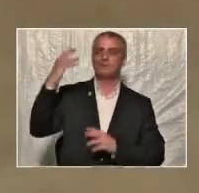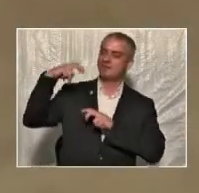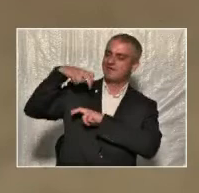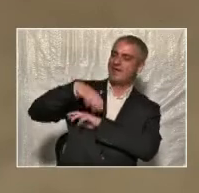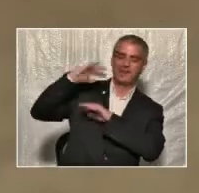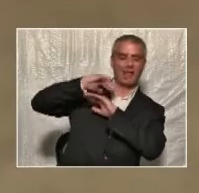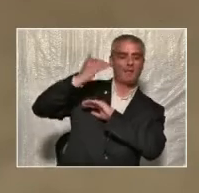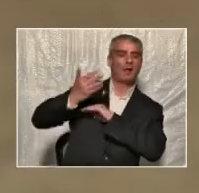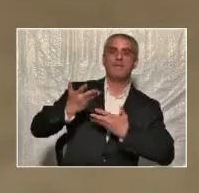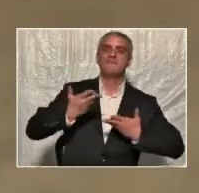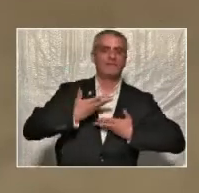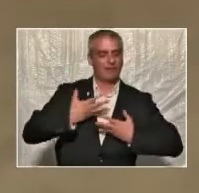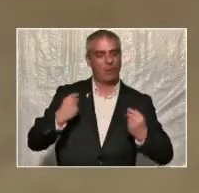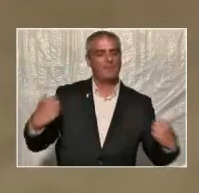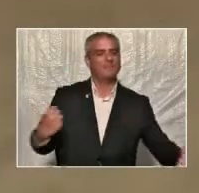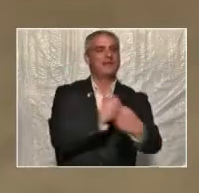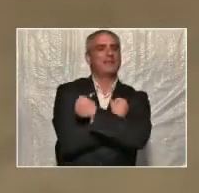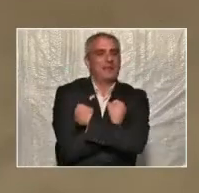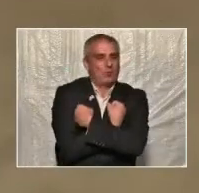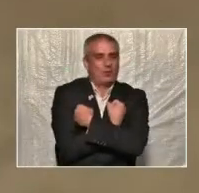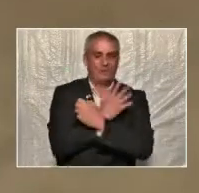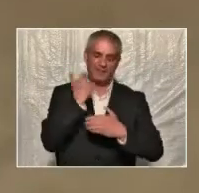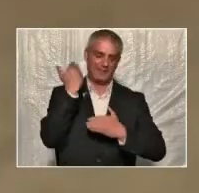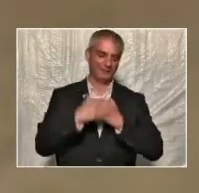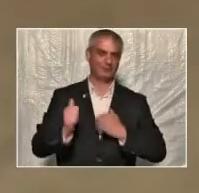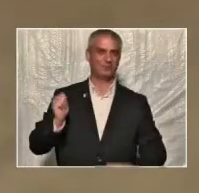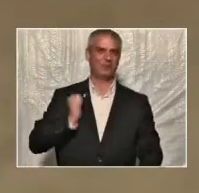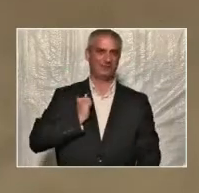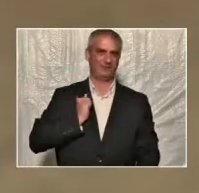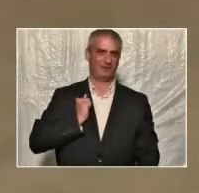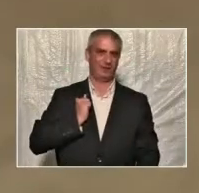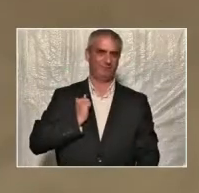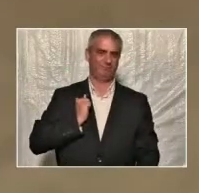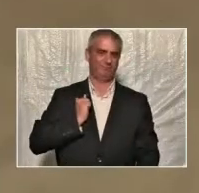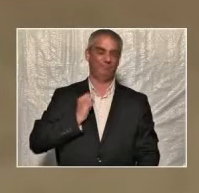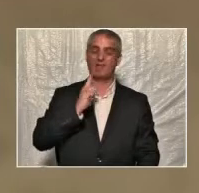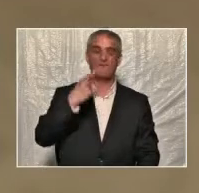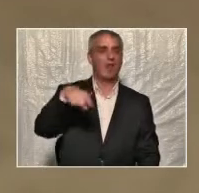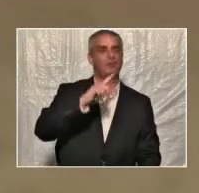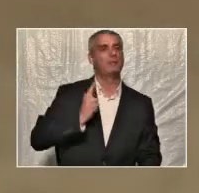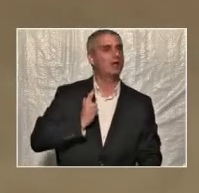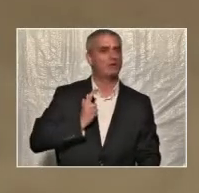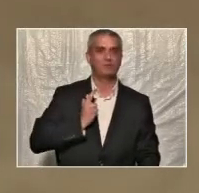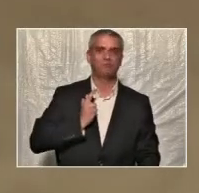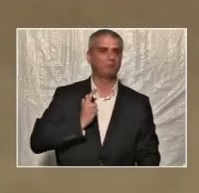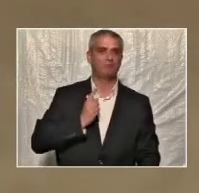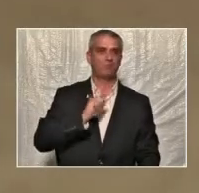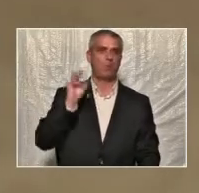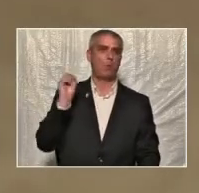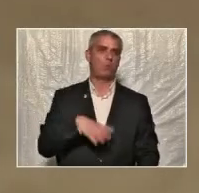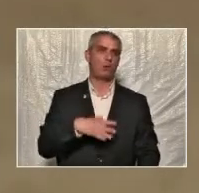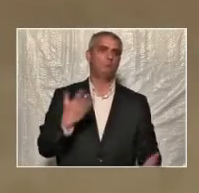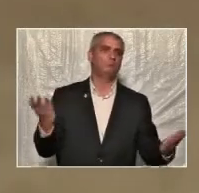מההר וקיבלו אותם בחיבוק עם סיום השירות הצבאי. אך אתן חיכיתן